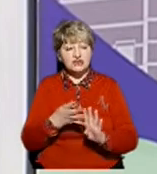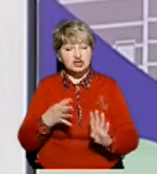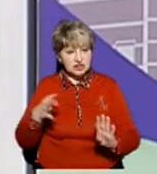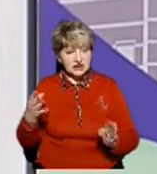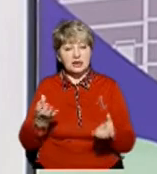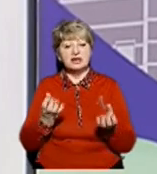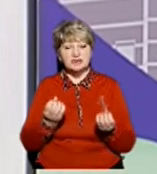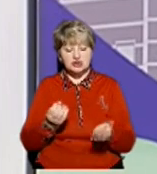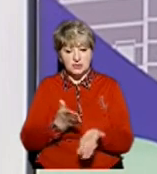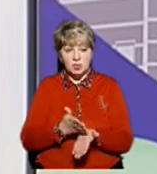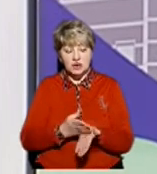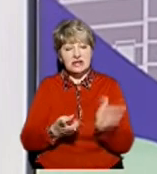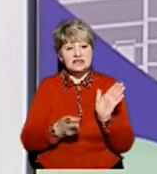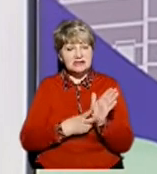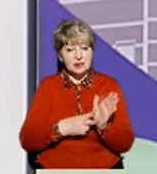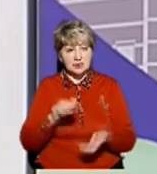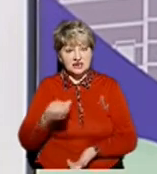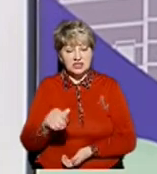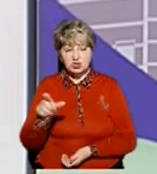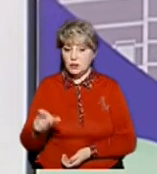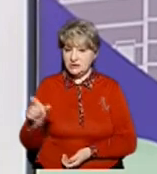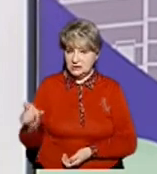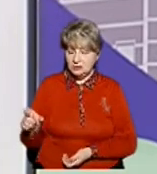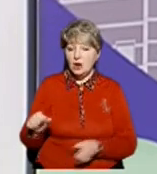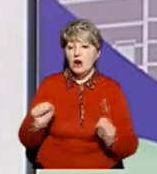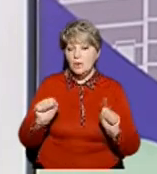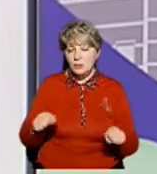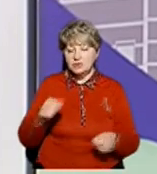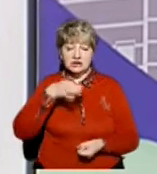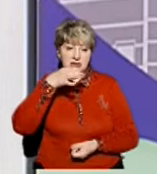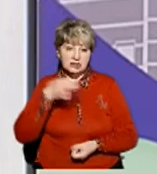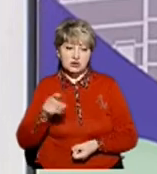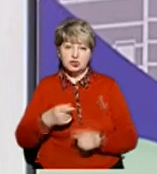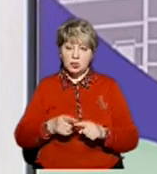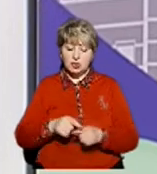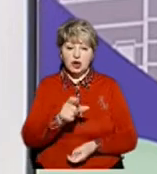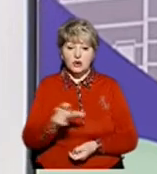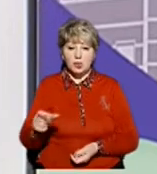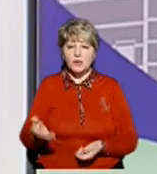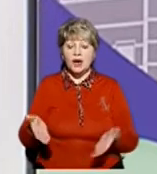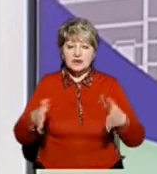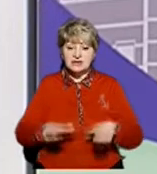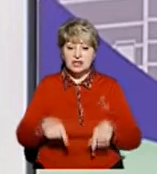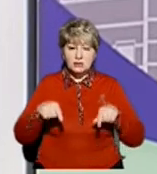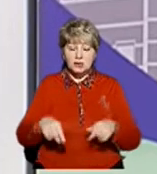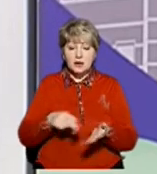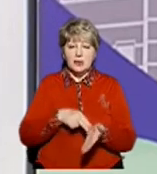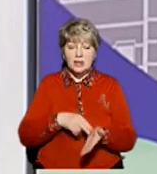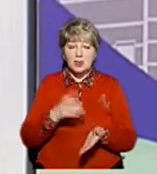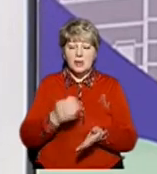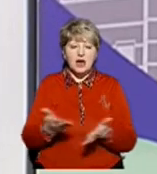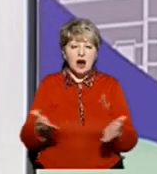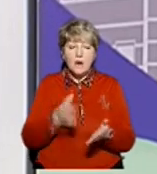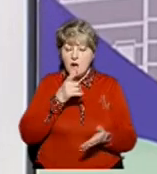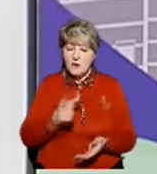ще понад 7 тисяч осіб, то можна стверджувати, що саме ці люди, мабуть, залишаться в Черкасах на тривалий